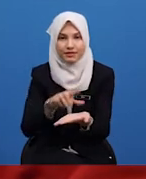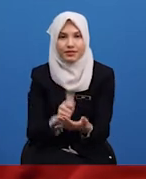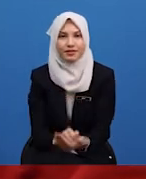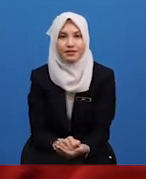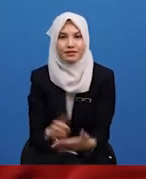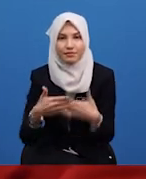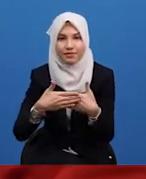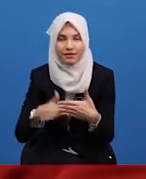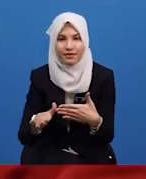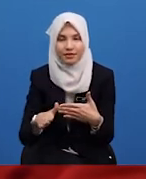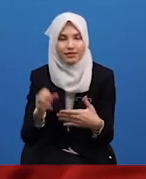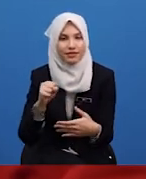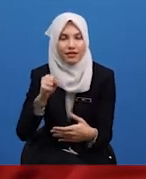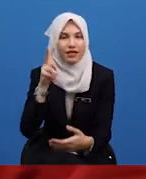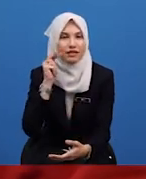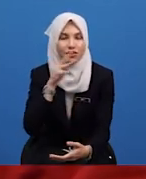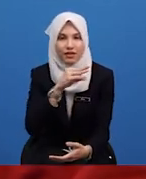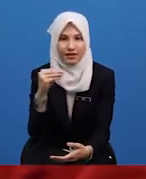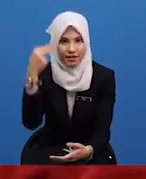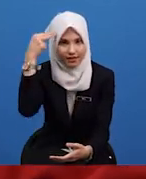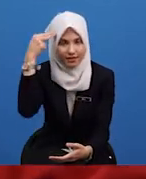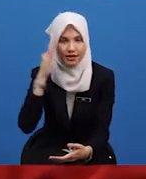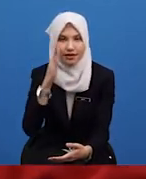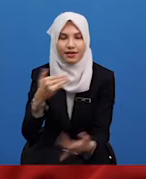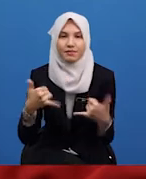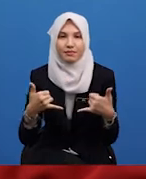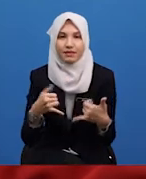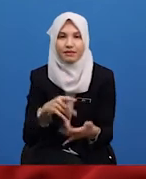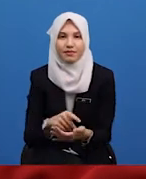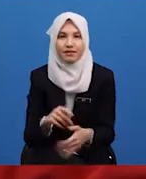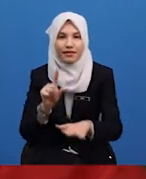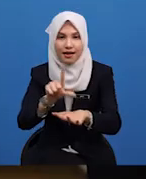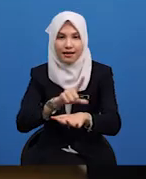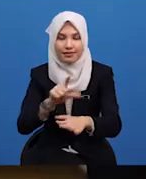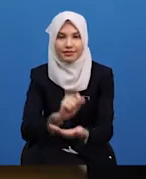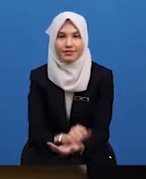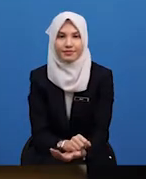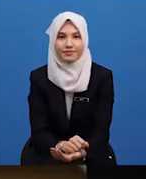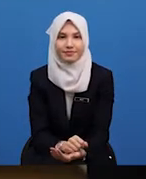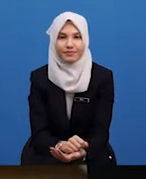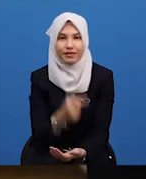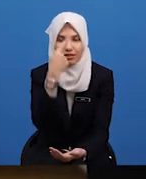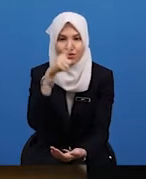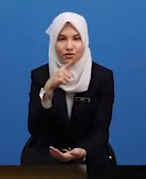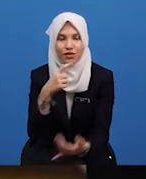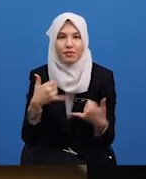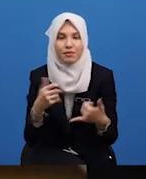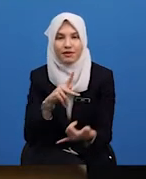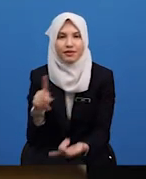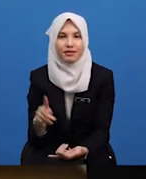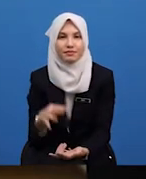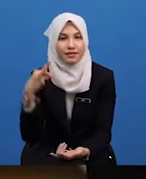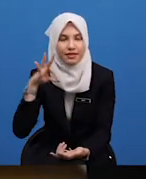Kemudian, saudari No dan Haziq akan mainkan pula rentak ghazal. Untuk memainkan petikan ghazal